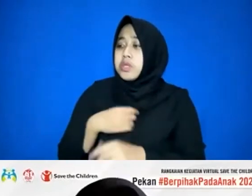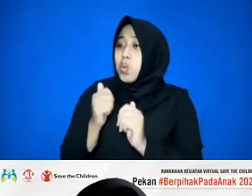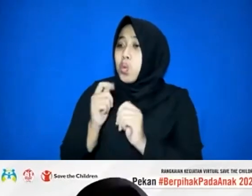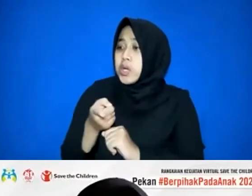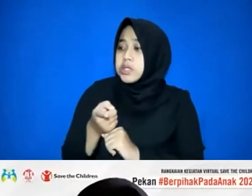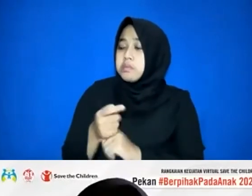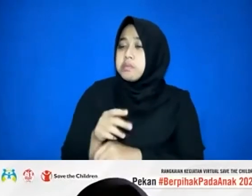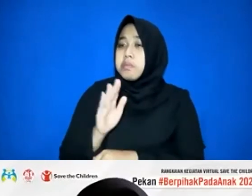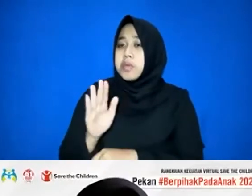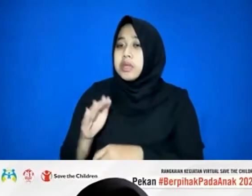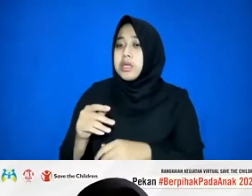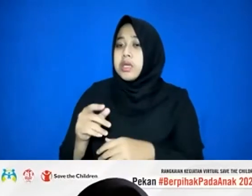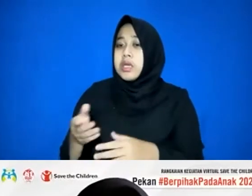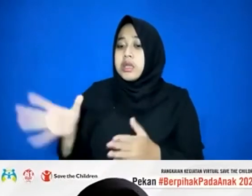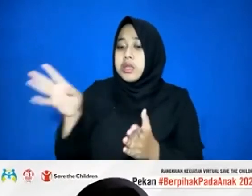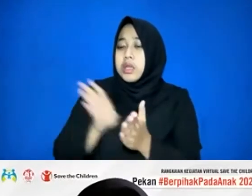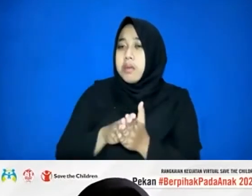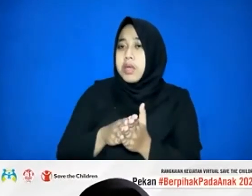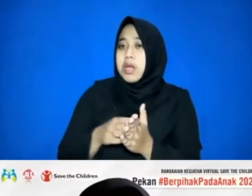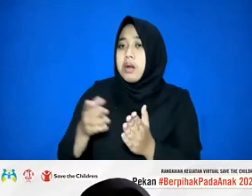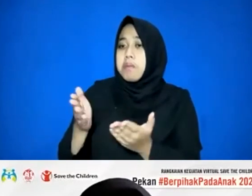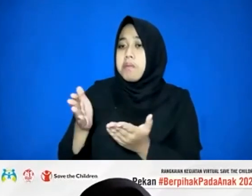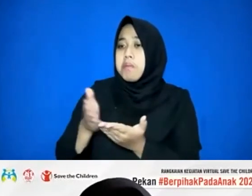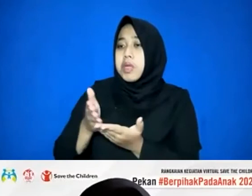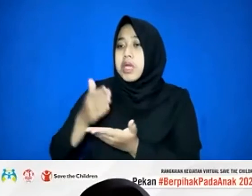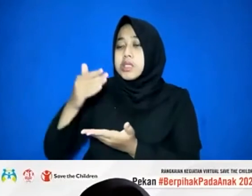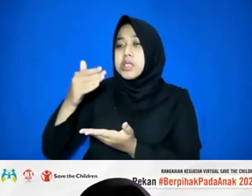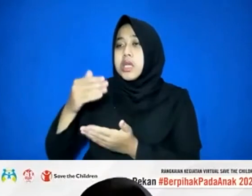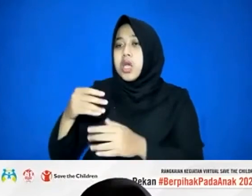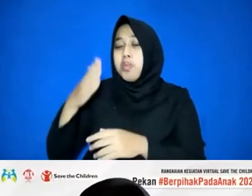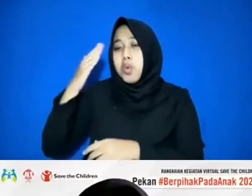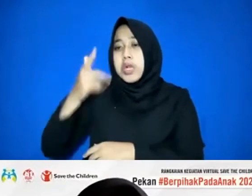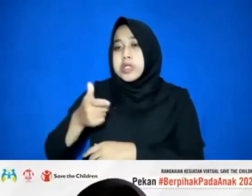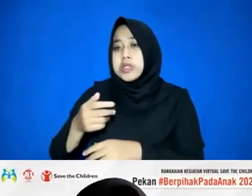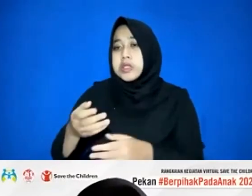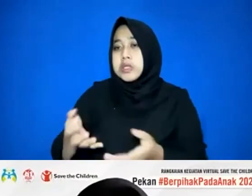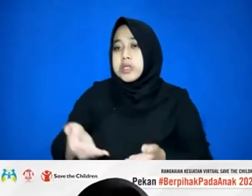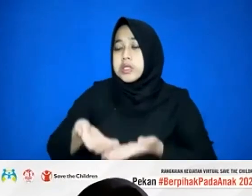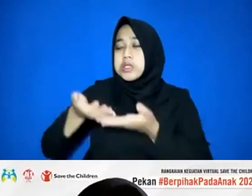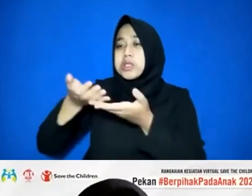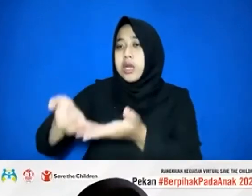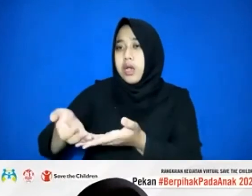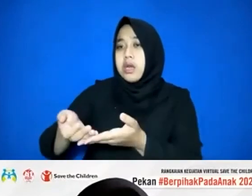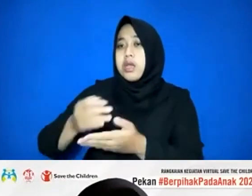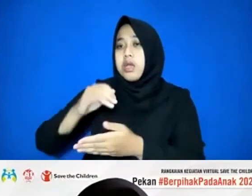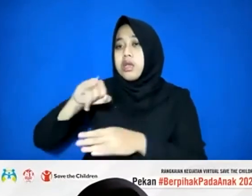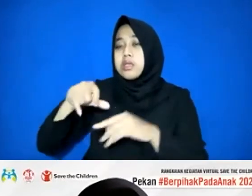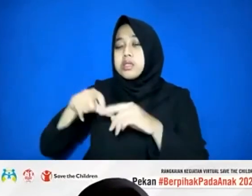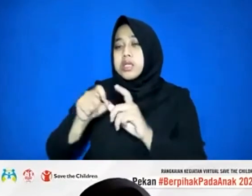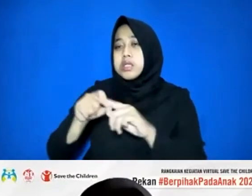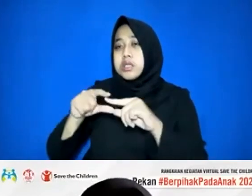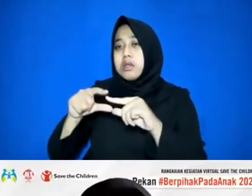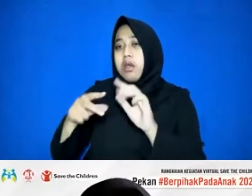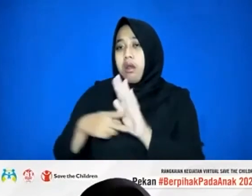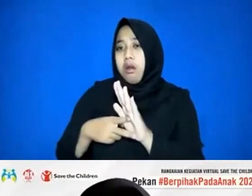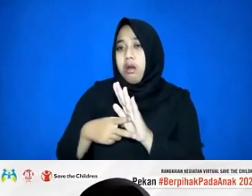nantinya akan dilampirkan di berkas kepolisian yang akan diserahkan ke pihak kejaksaan gitu, Mas.